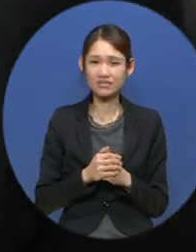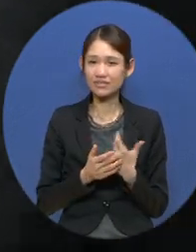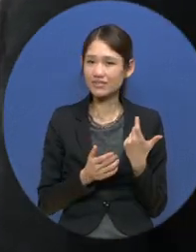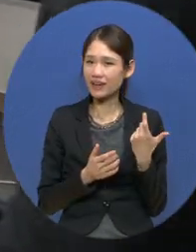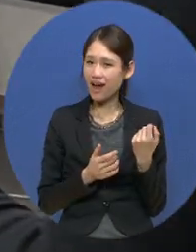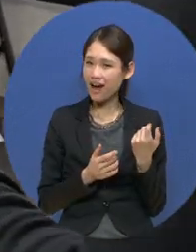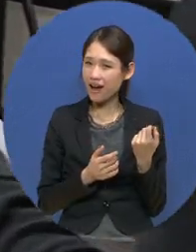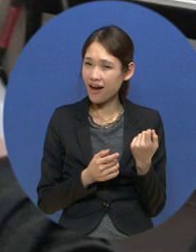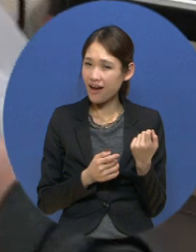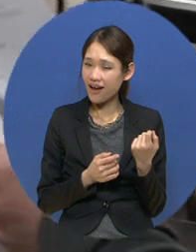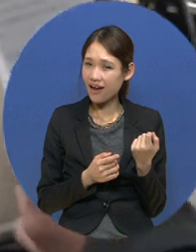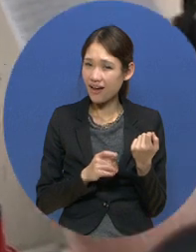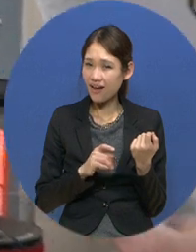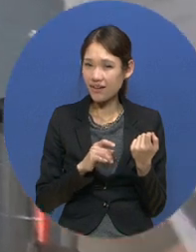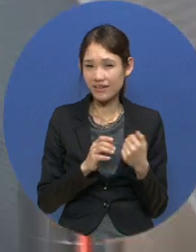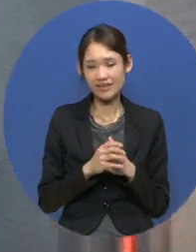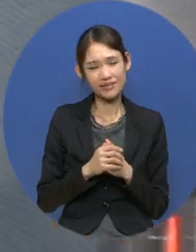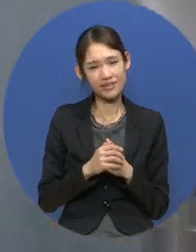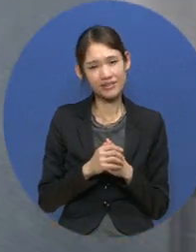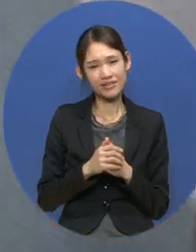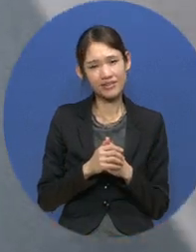그런가? 응.